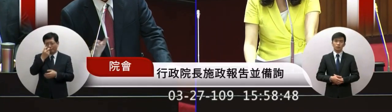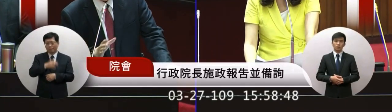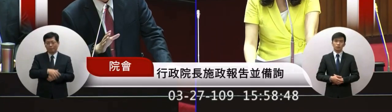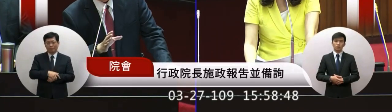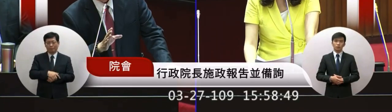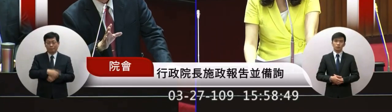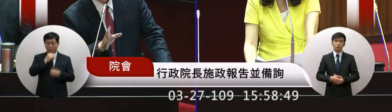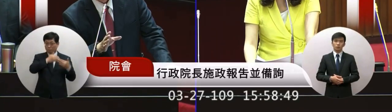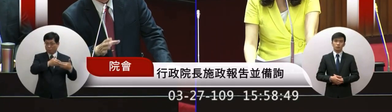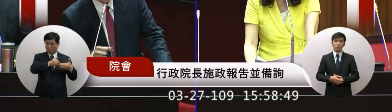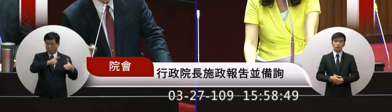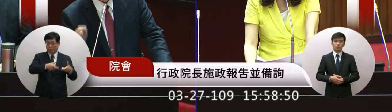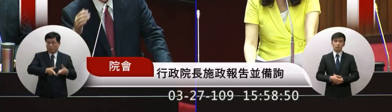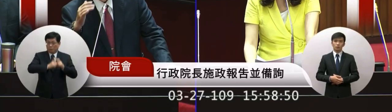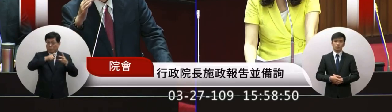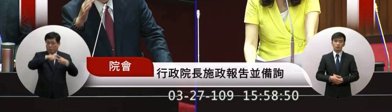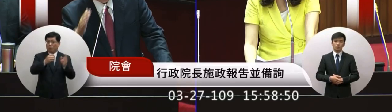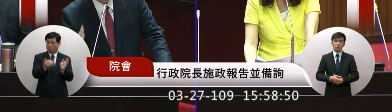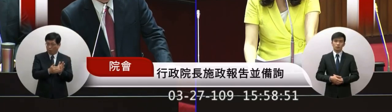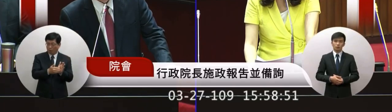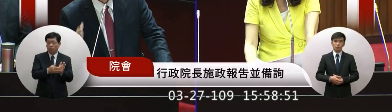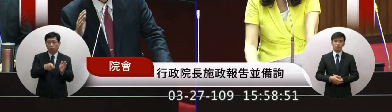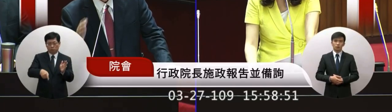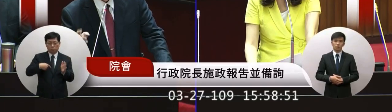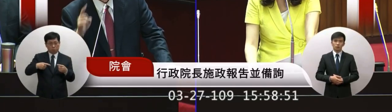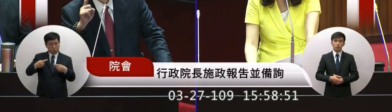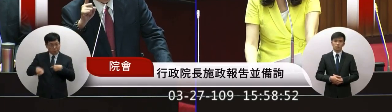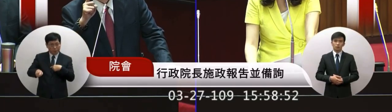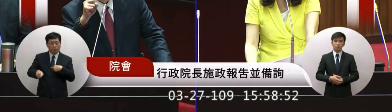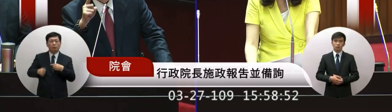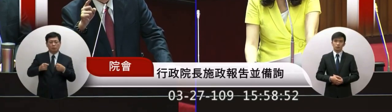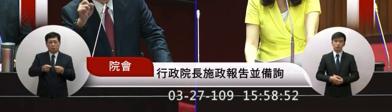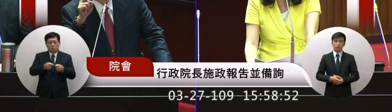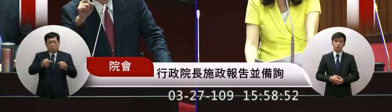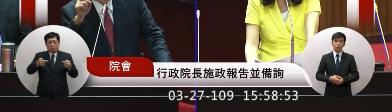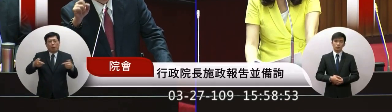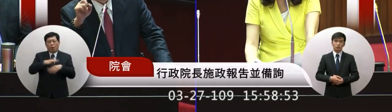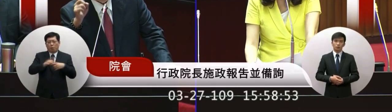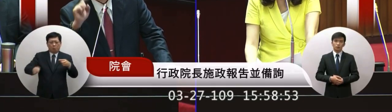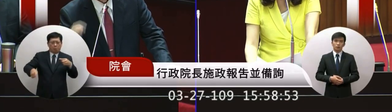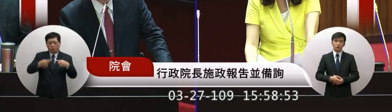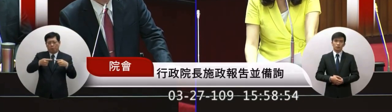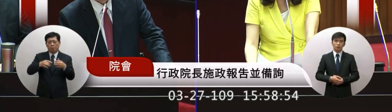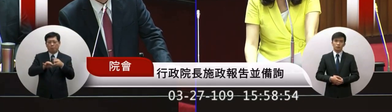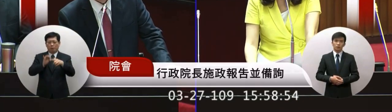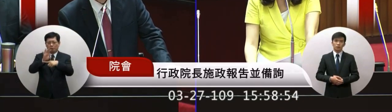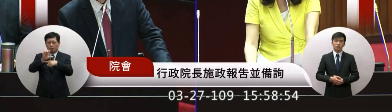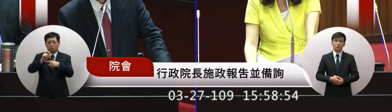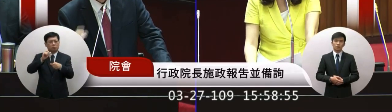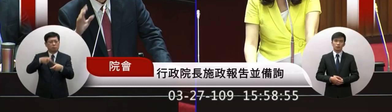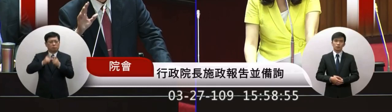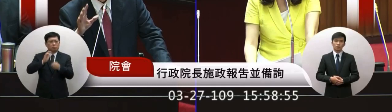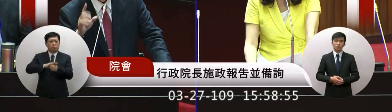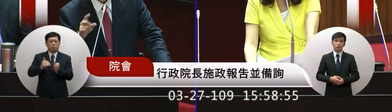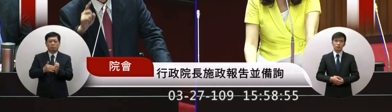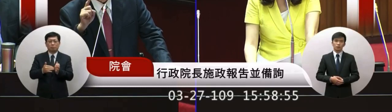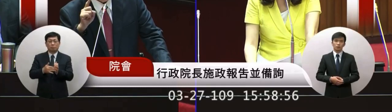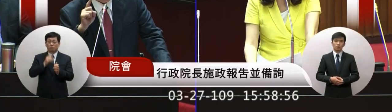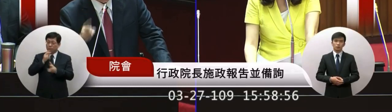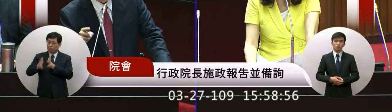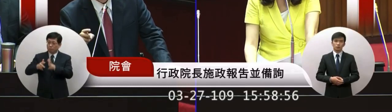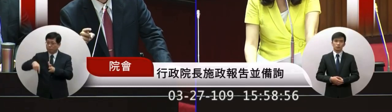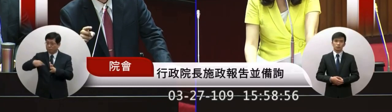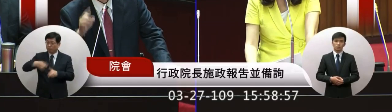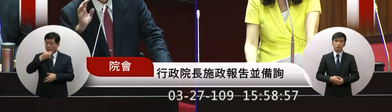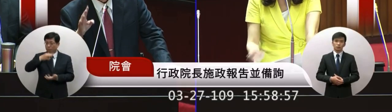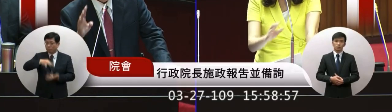个整个大陆遐复工力起来了，这个锻炼的部分慢慢是已经95% 补起来，所以这者业即